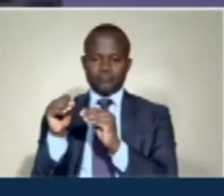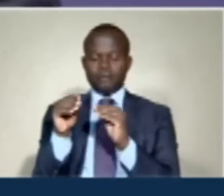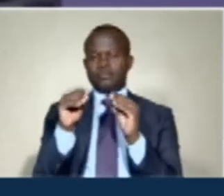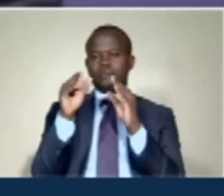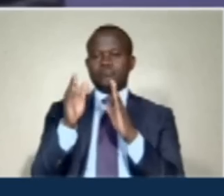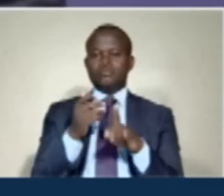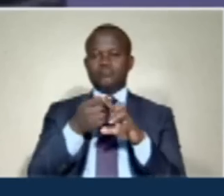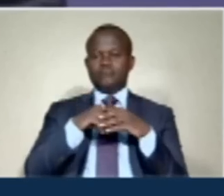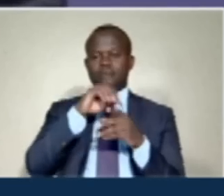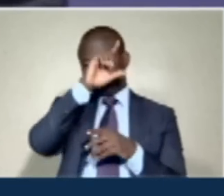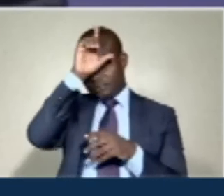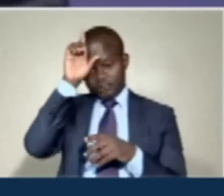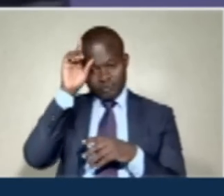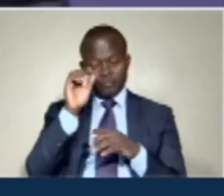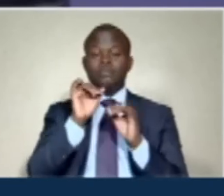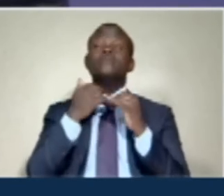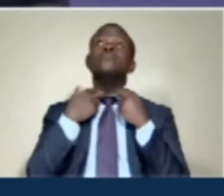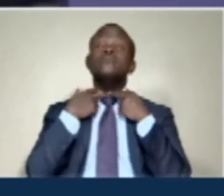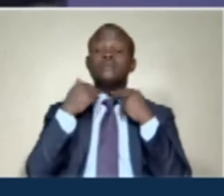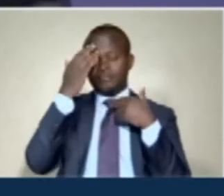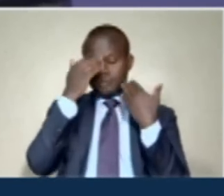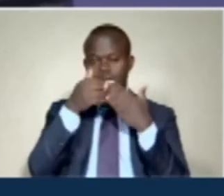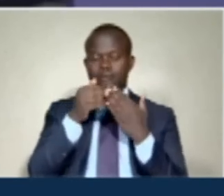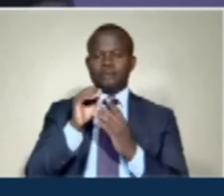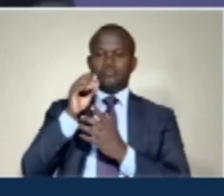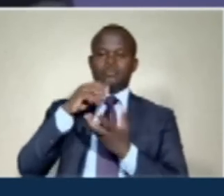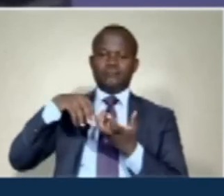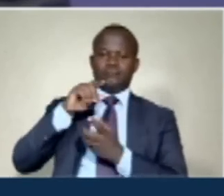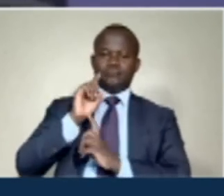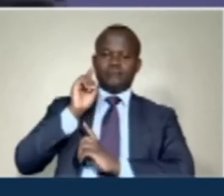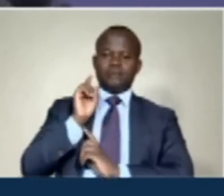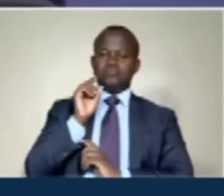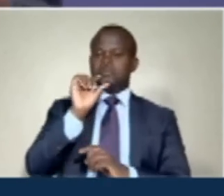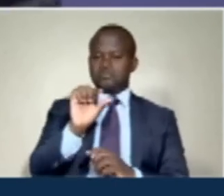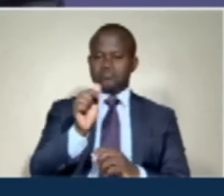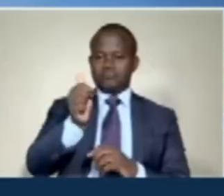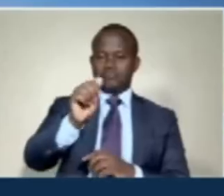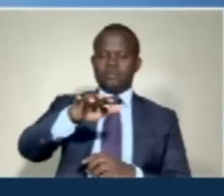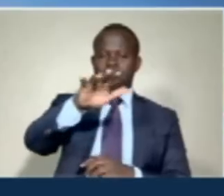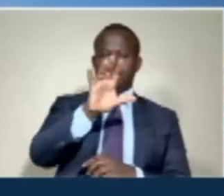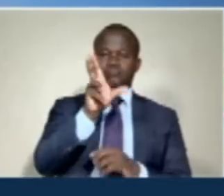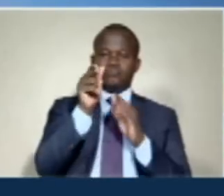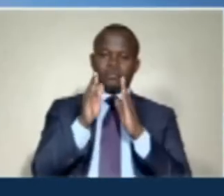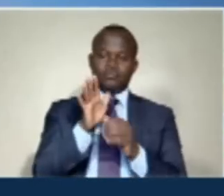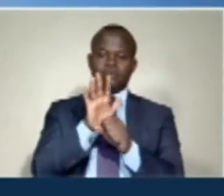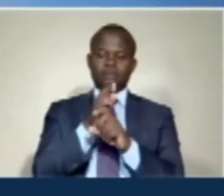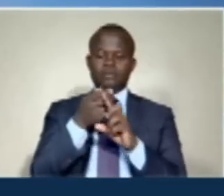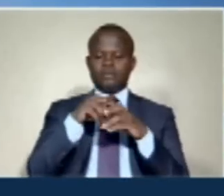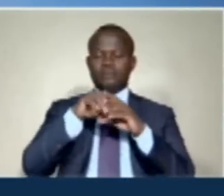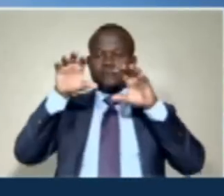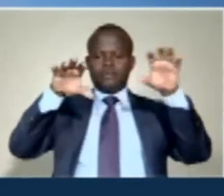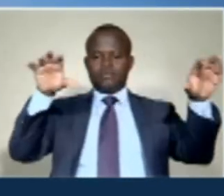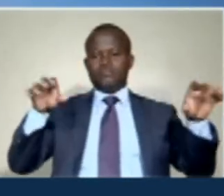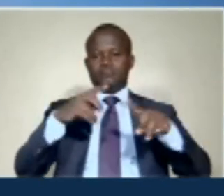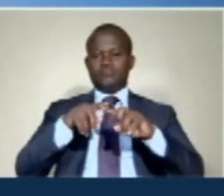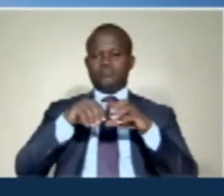muri Libya bari barahezeyo kubera umutekano muke waho. Hari abanyafurika benshi bava mu bice bitandukanye